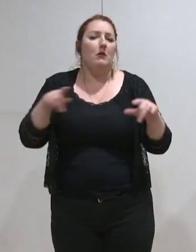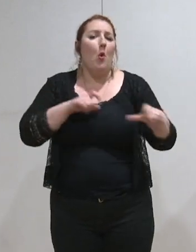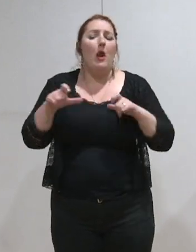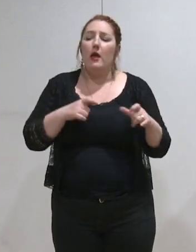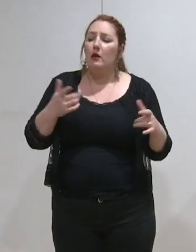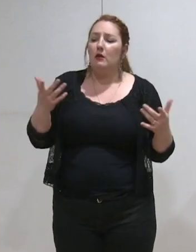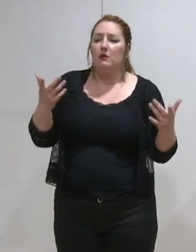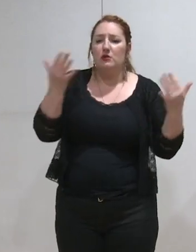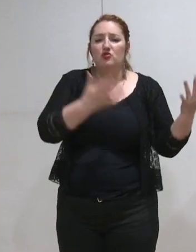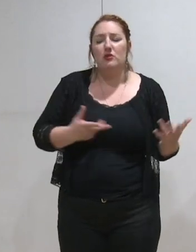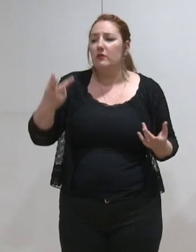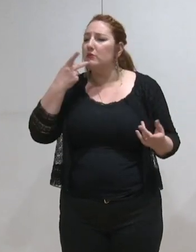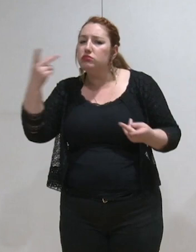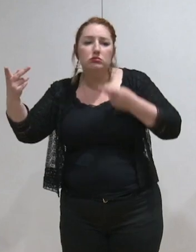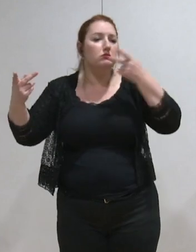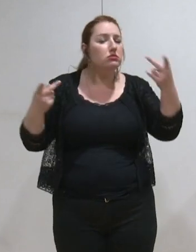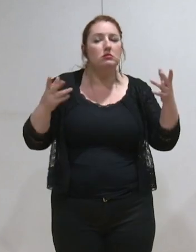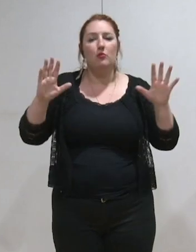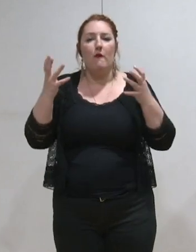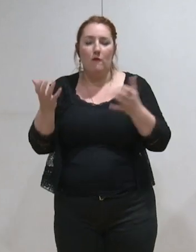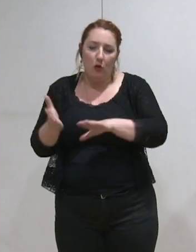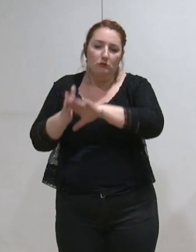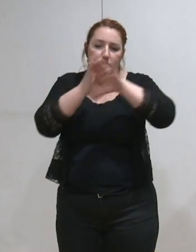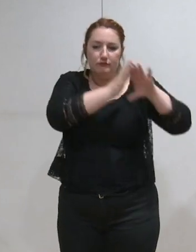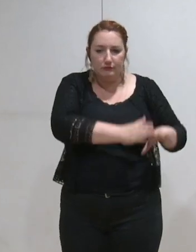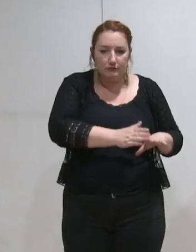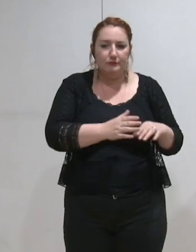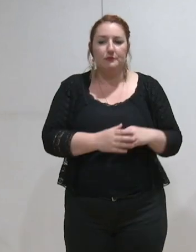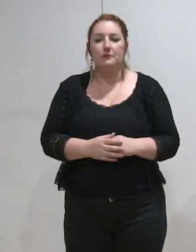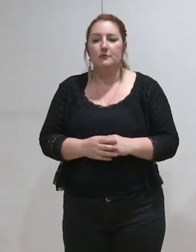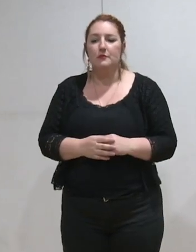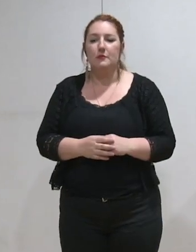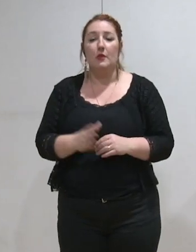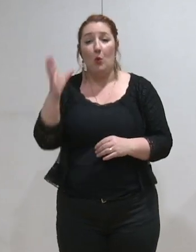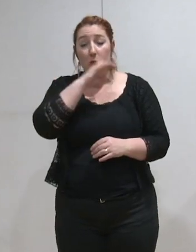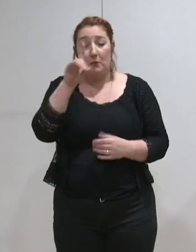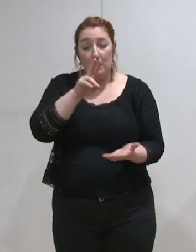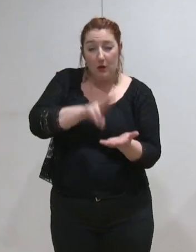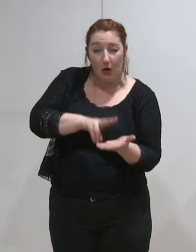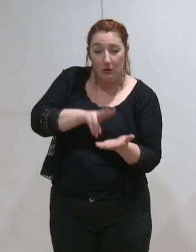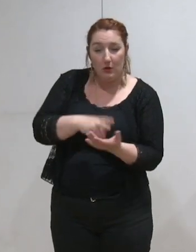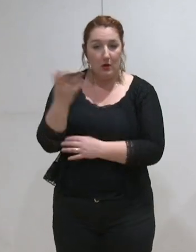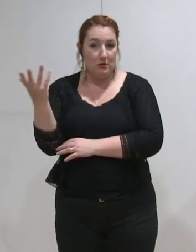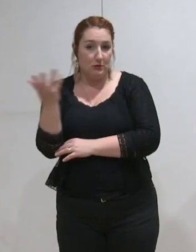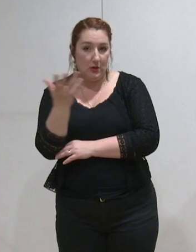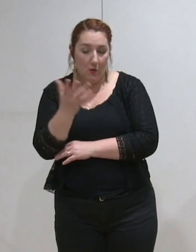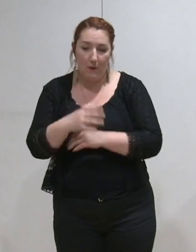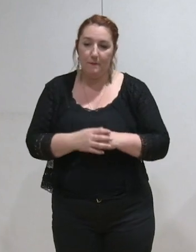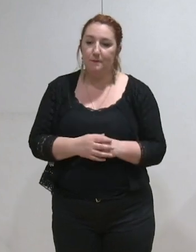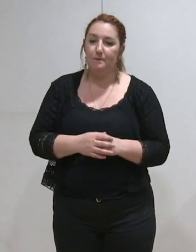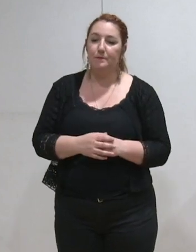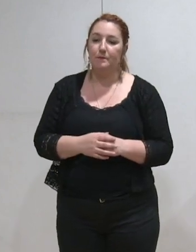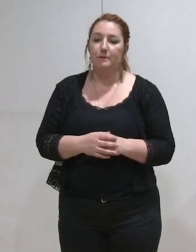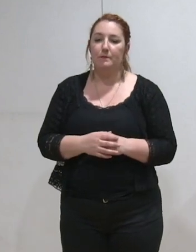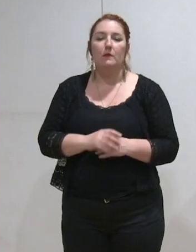collègues sur logement social et rappelez quelle est la réalité de cette demande qui en